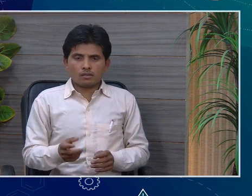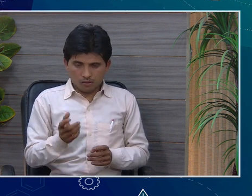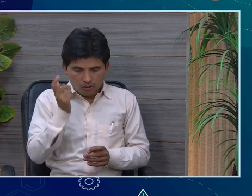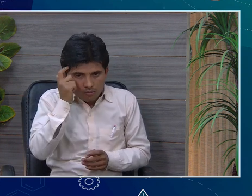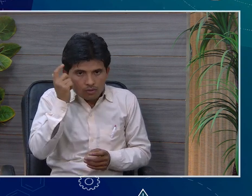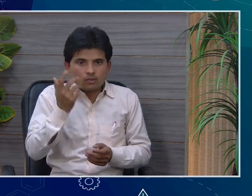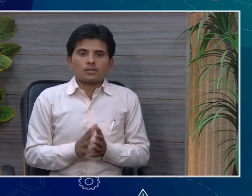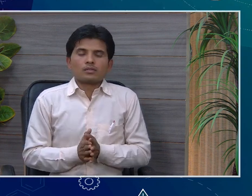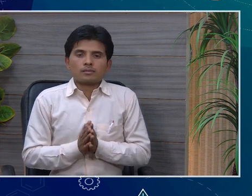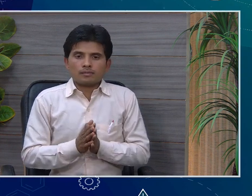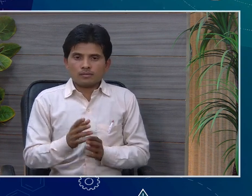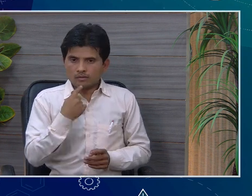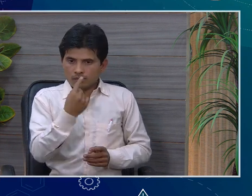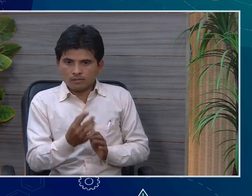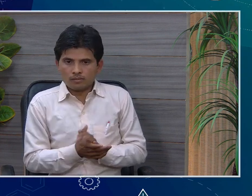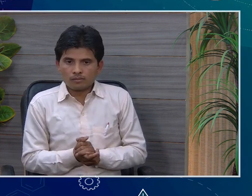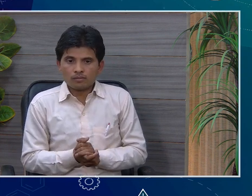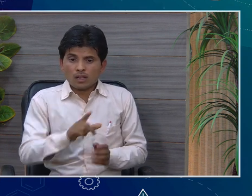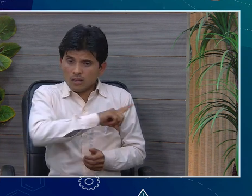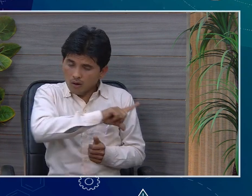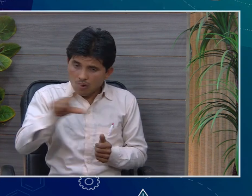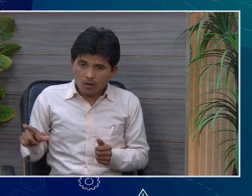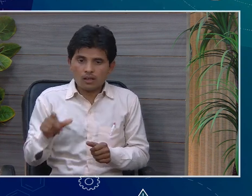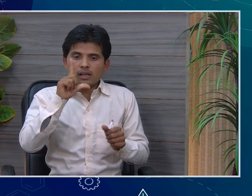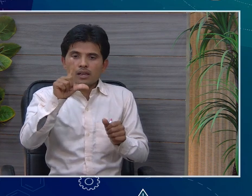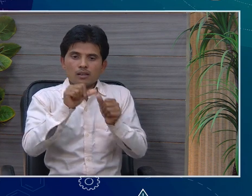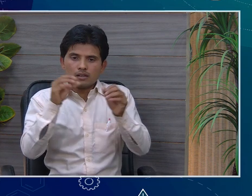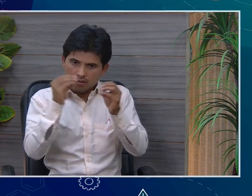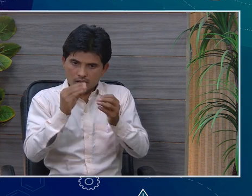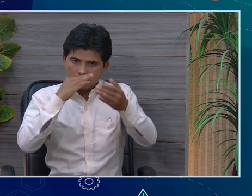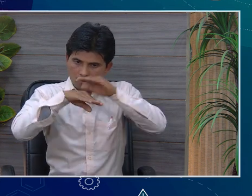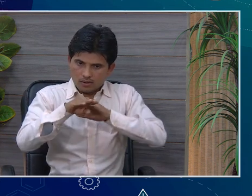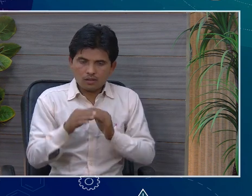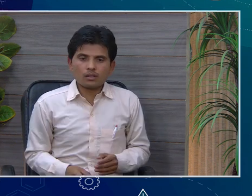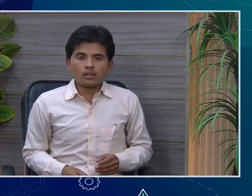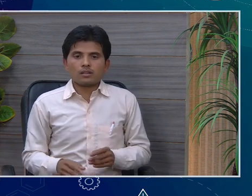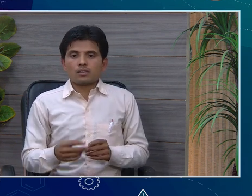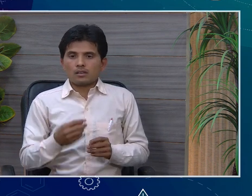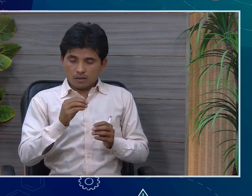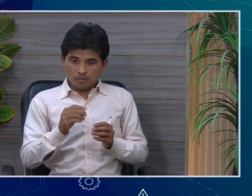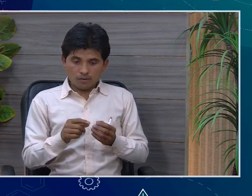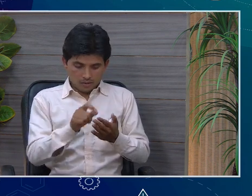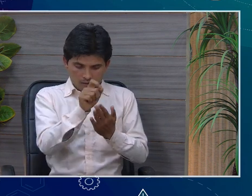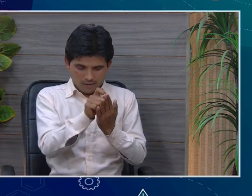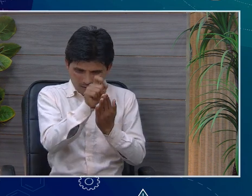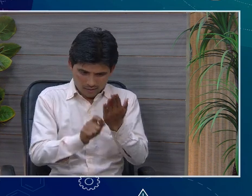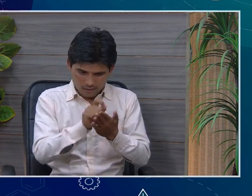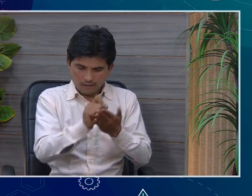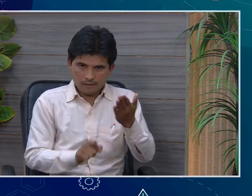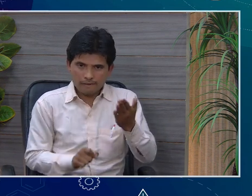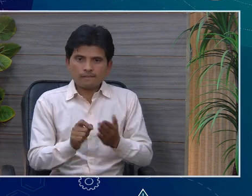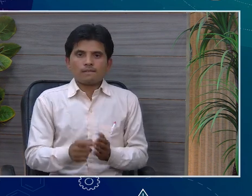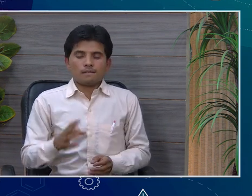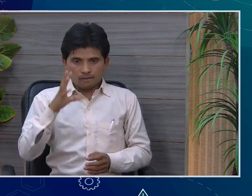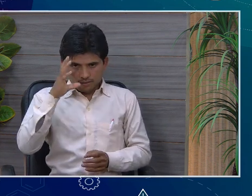है और जो कि होना चाहिए में बच्चों को इंफेक्शंस होने चाहिए किन बातों का ध्यान रखना